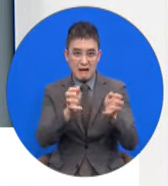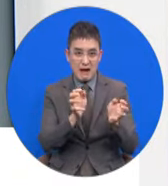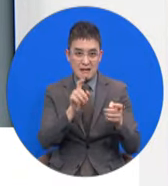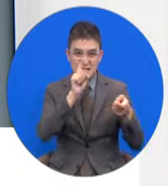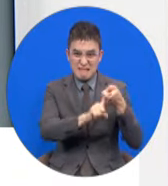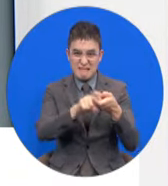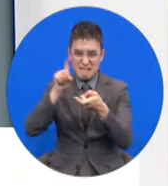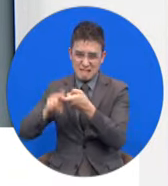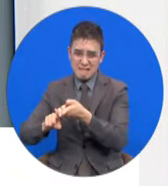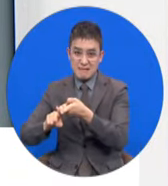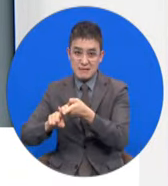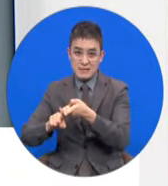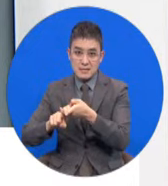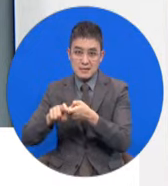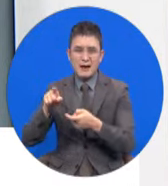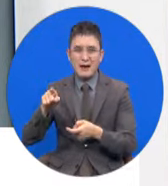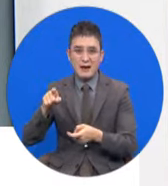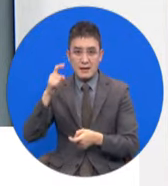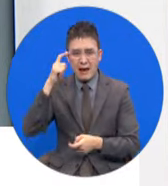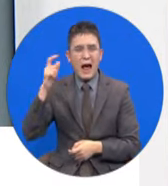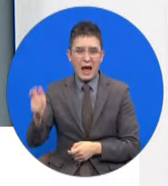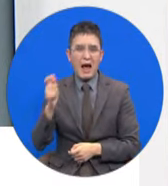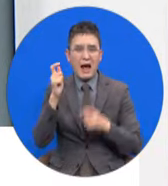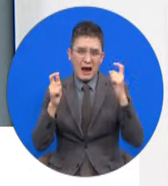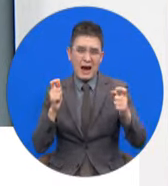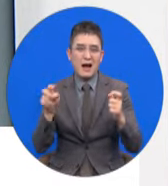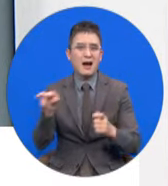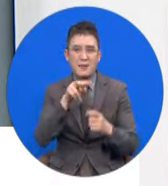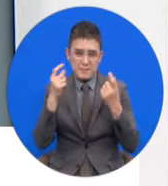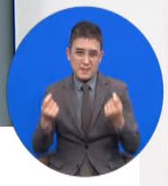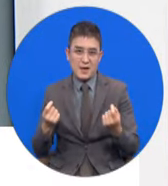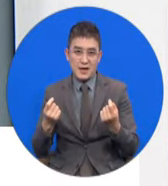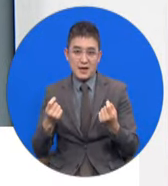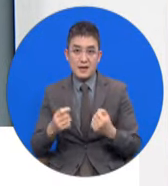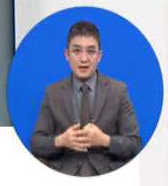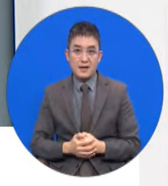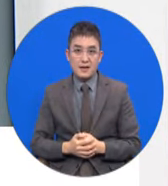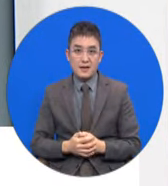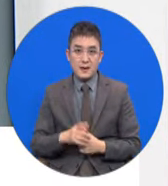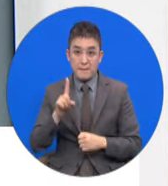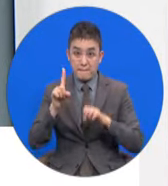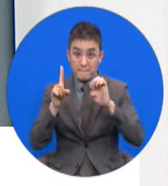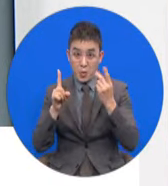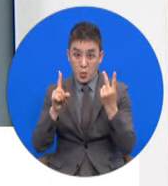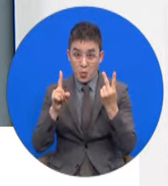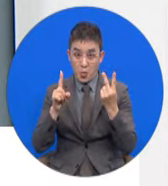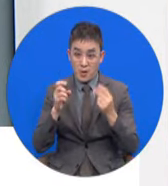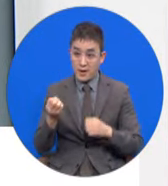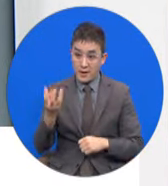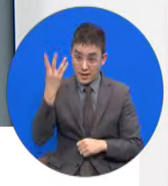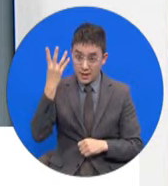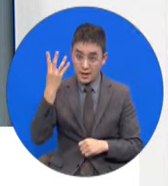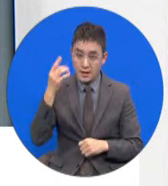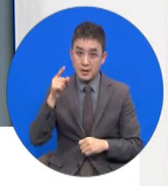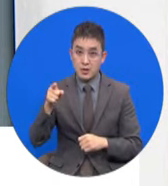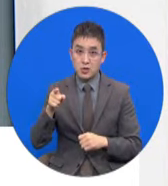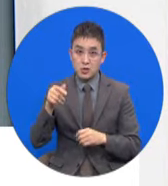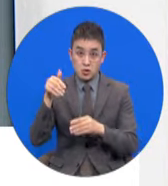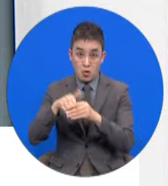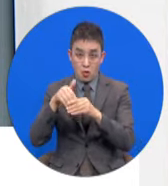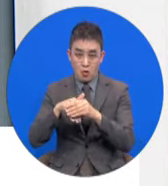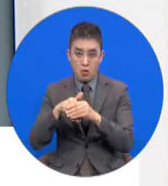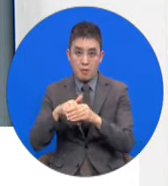때문에 현재 선거체제인 단순 선거제, 단 한 표라도 이긴 후보가 당선되는 체제 하에서는 뭐